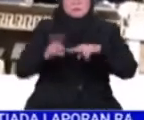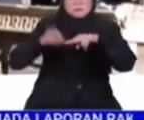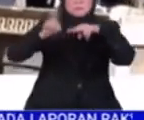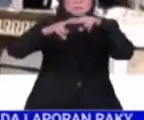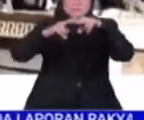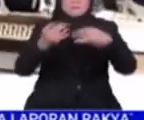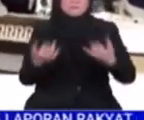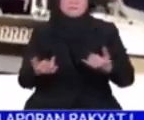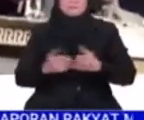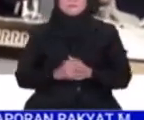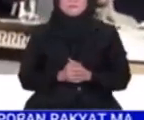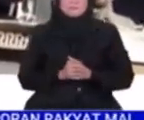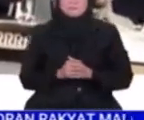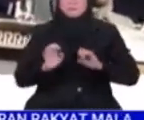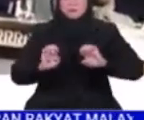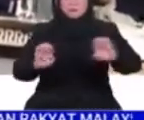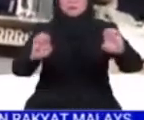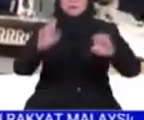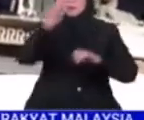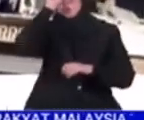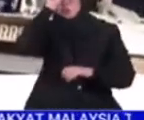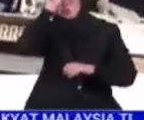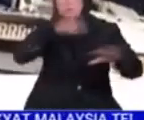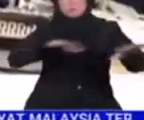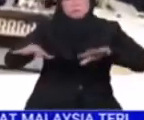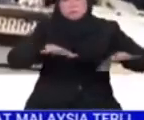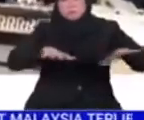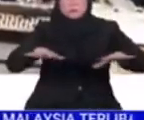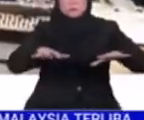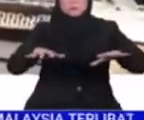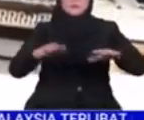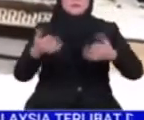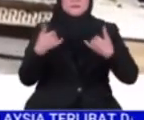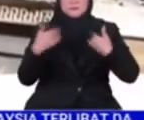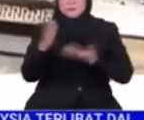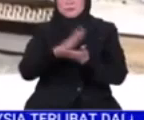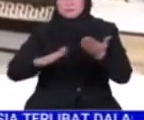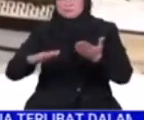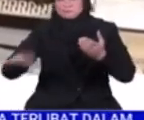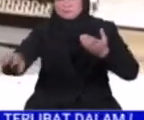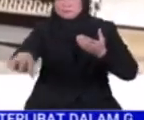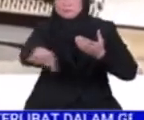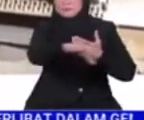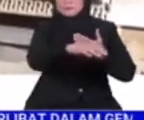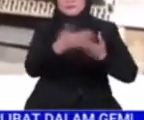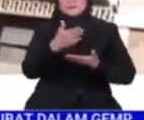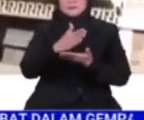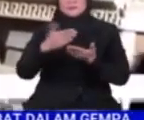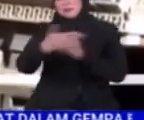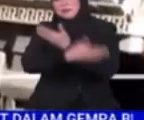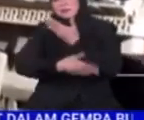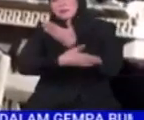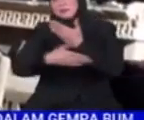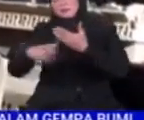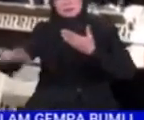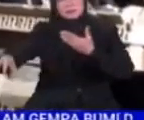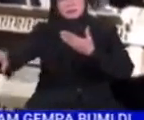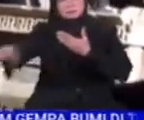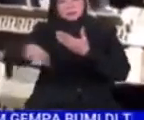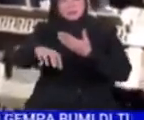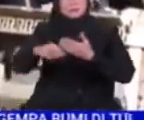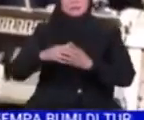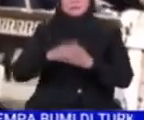Perusahaan Bencana dan Kecemasan Turkiye, gegaran turut dirasai di beberapa wilayah dan negara jiran. Presiden